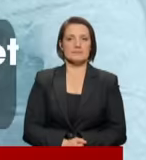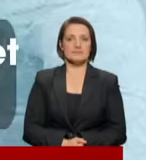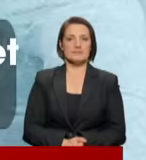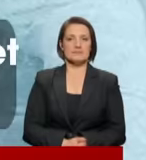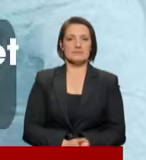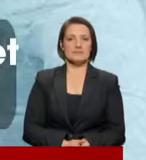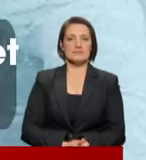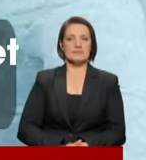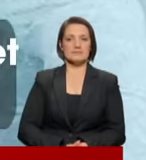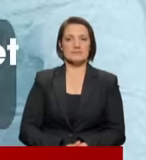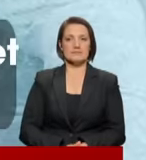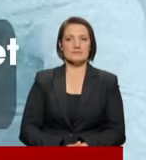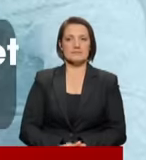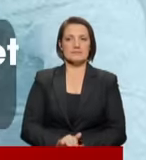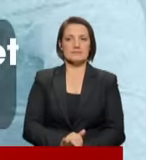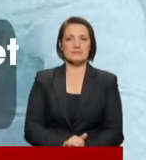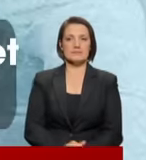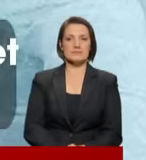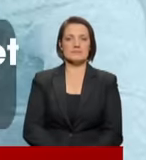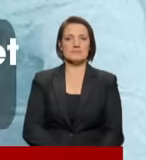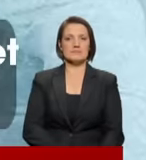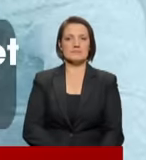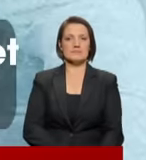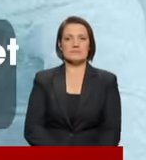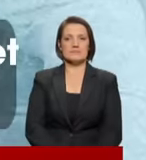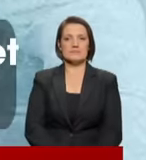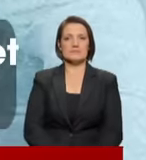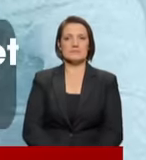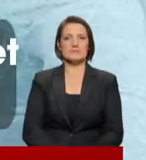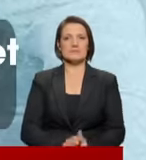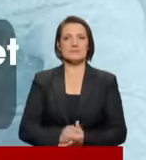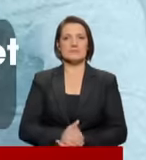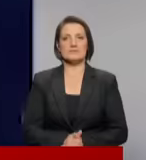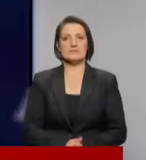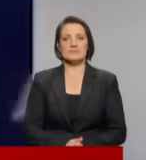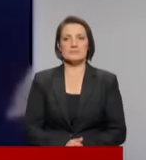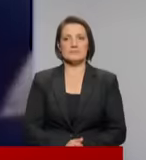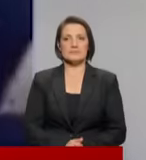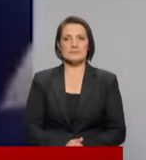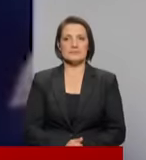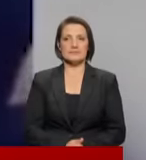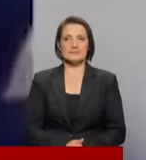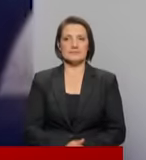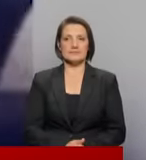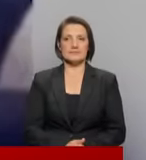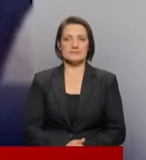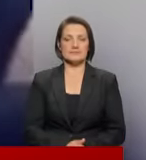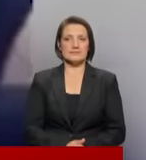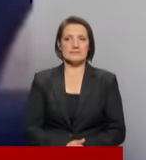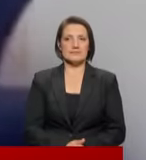bağlı, kelepçeli görmek nasip etsin. Müebbet aldığını görmek nasip etsin bize Allah.